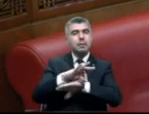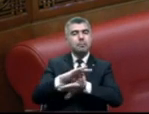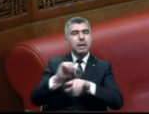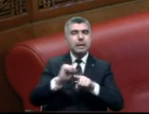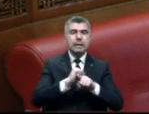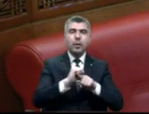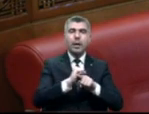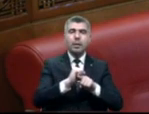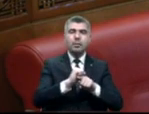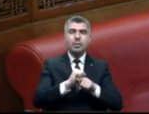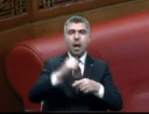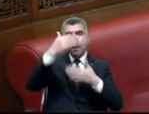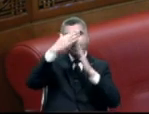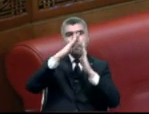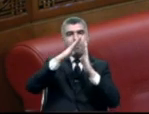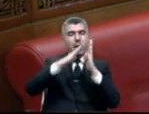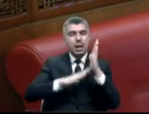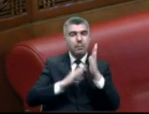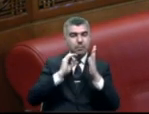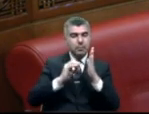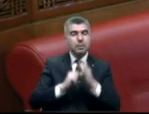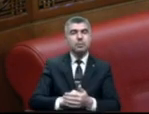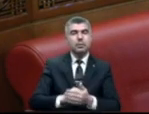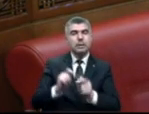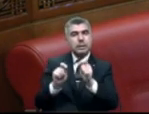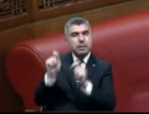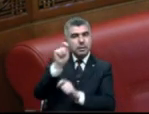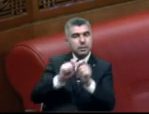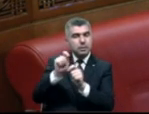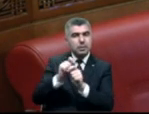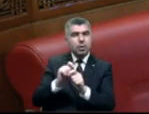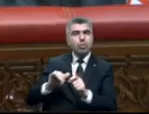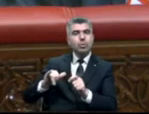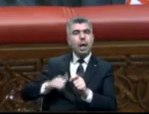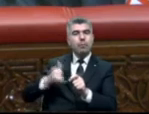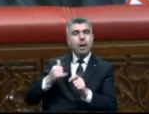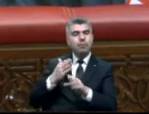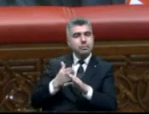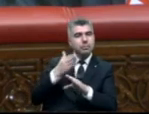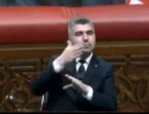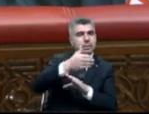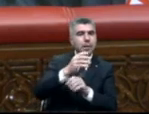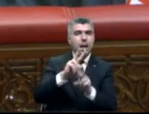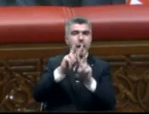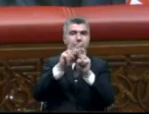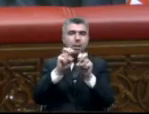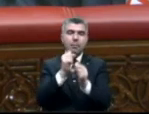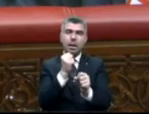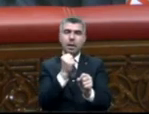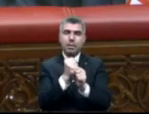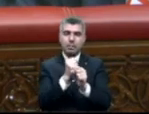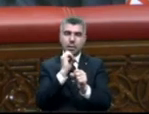وإنعاش الشغل على المستوى الوطني وتطويره، تهيئ الشباب لولوج سوق الشغل والاندماج المهني. فقد